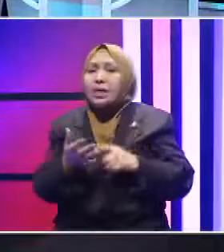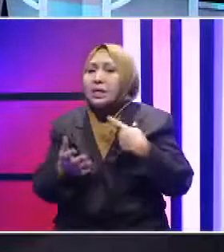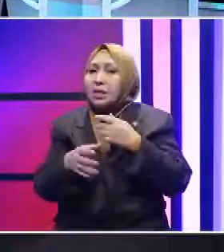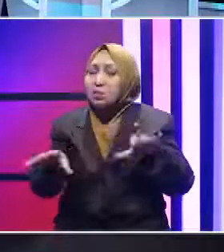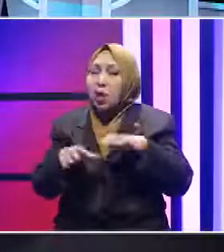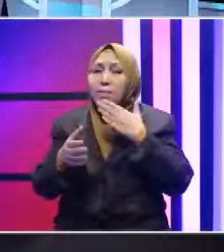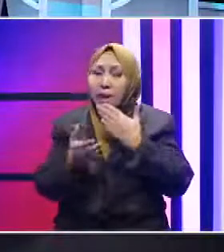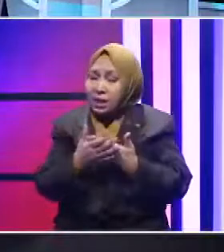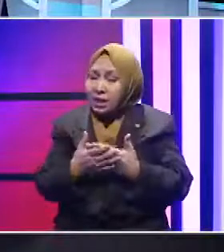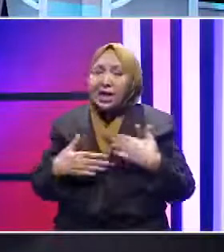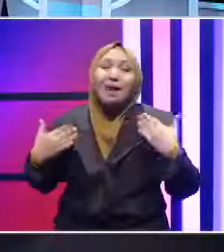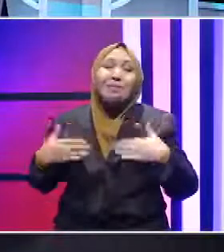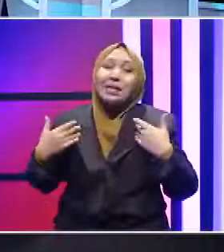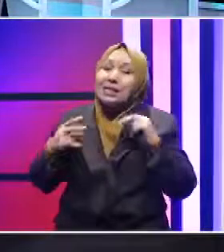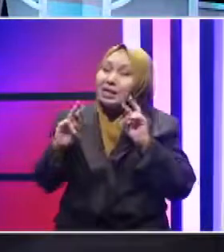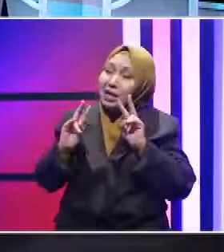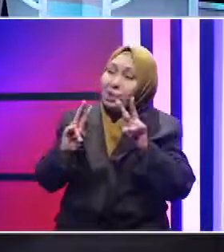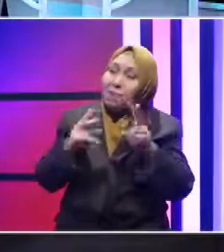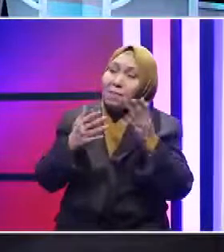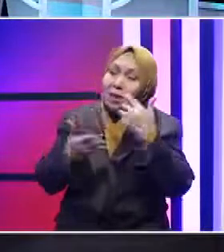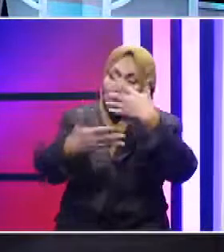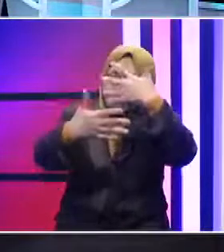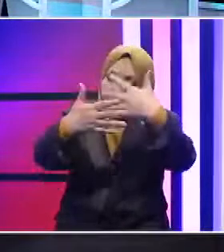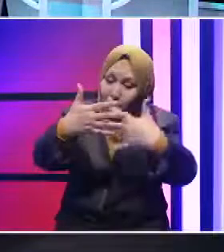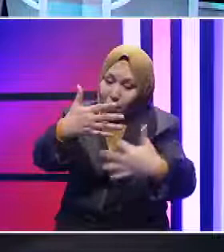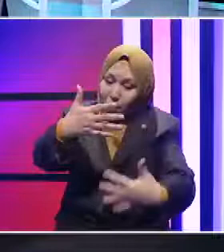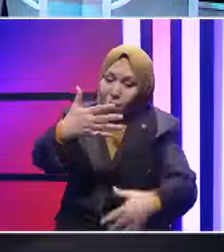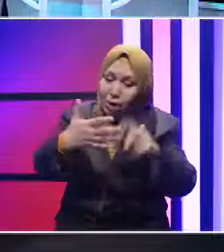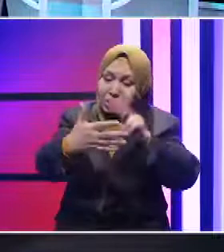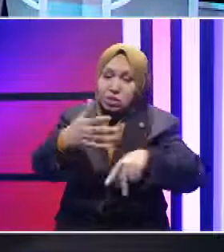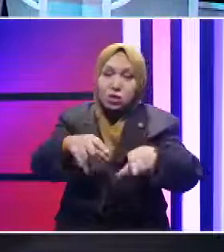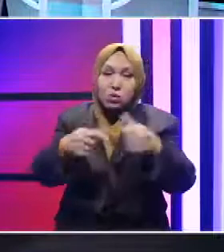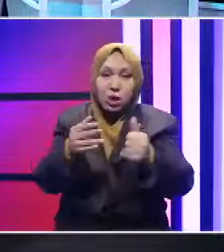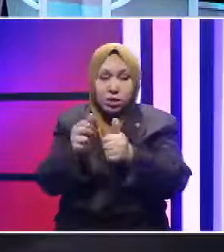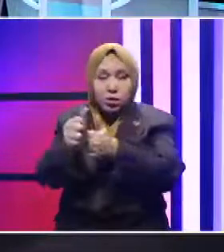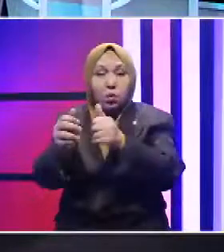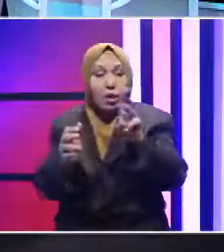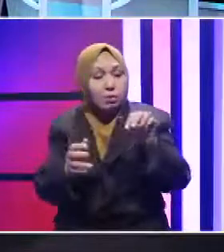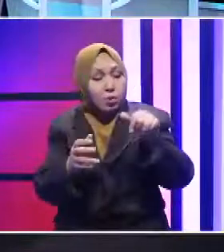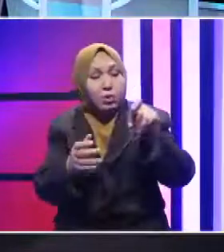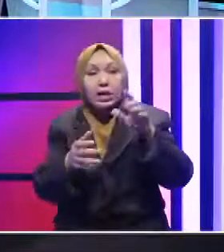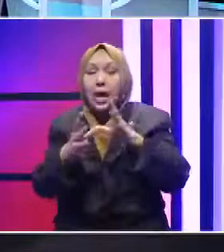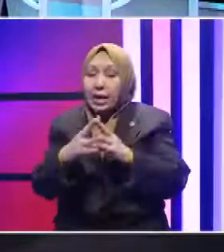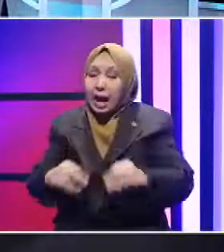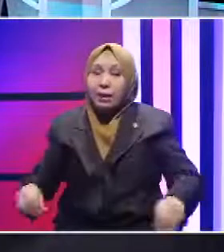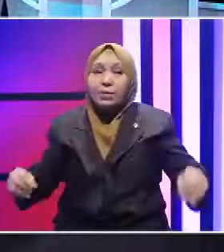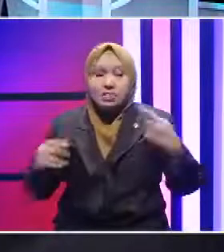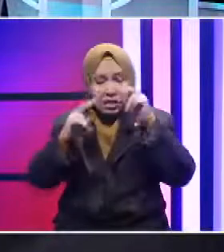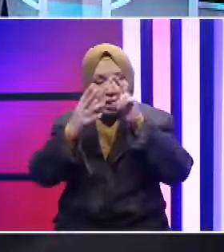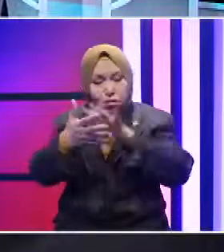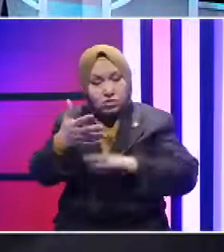Buat baik tu kita seronoklah. Kita tengok balik senarai buat baik kita, baca Quran, ikut My Quran Time, dah nak habis dah. Kita tengok